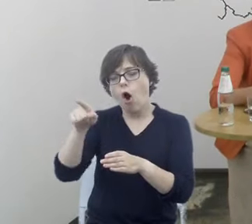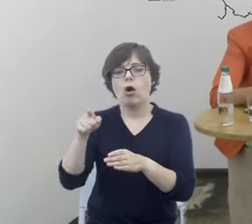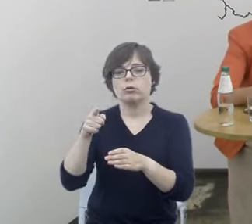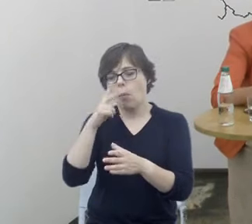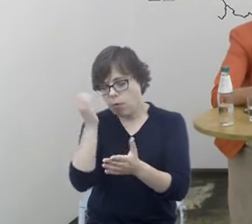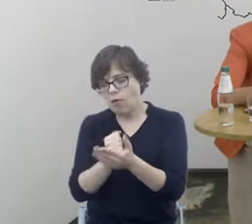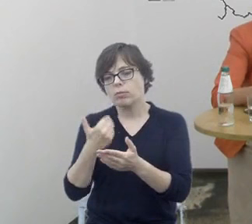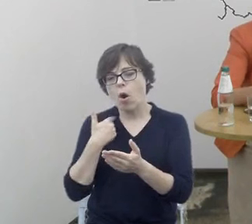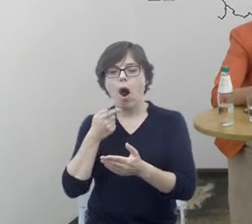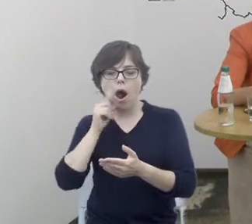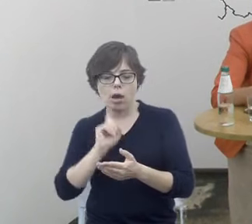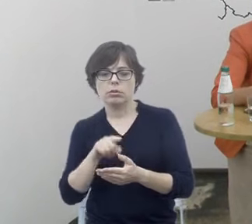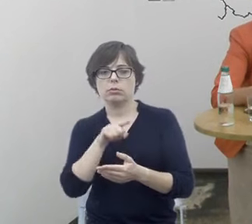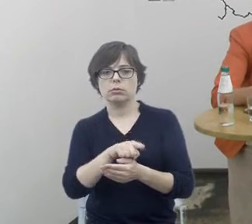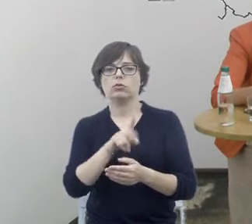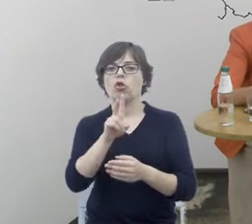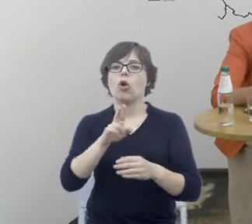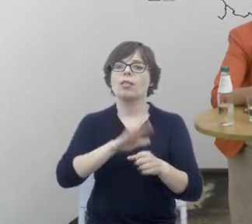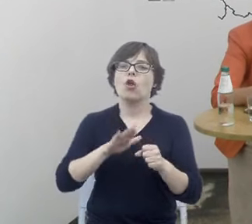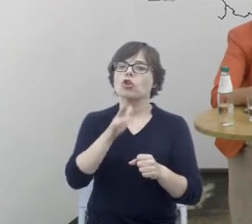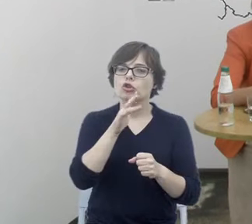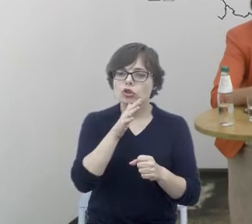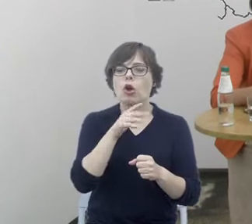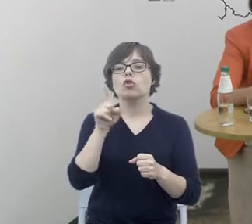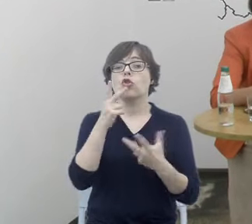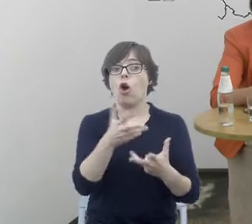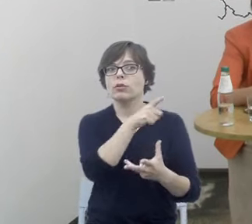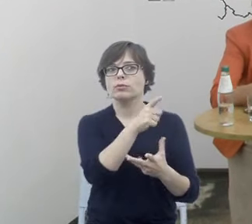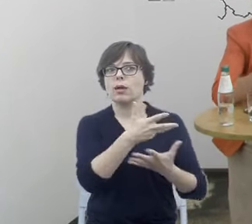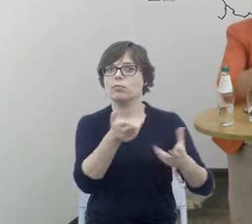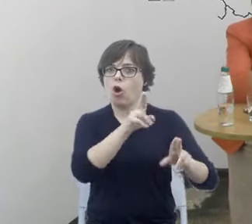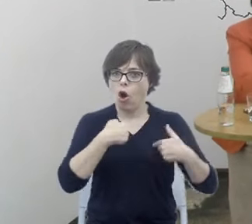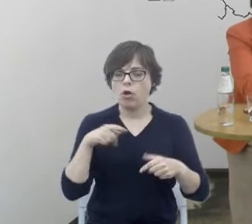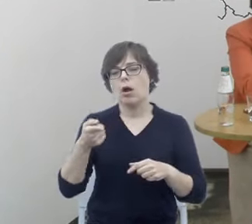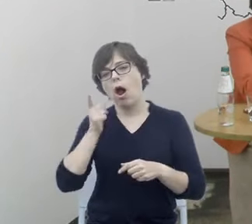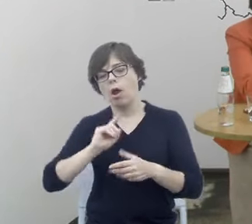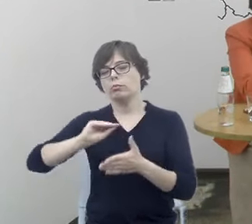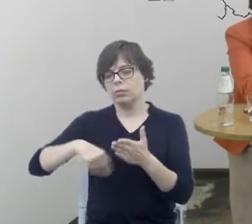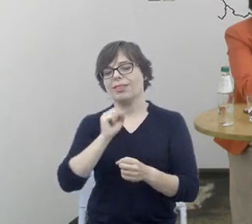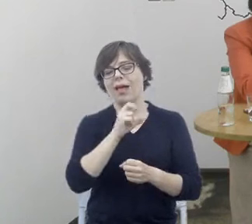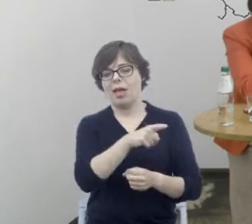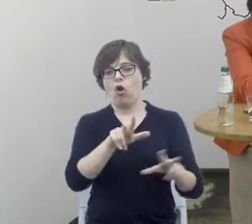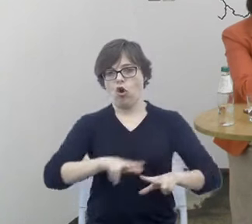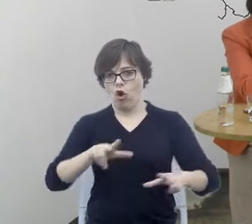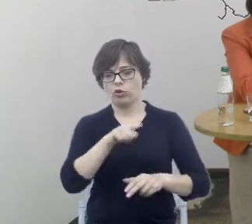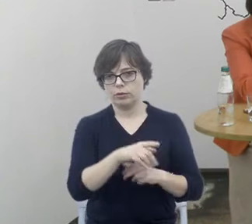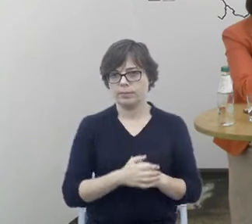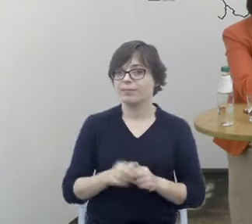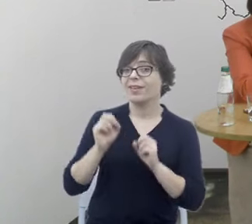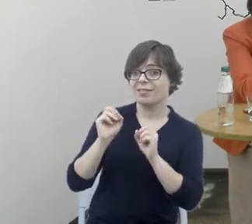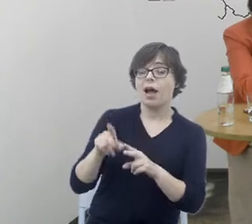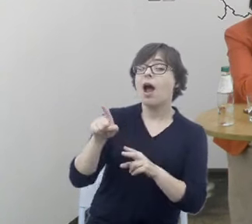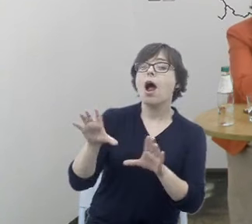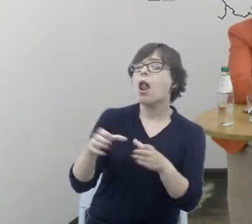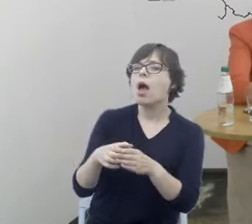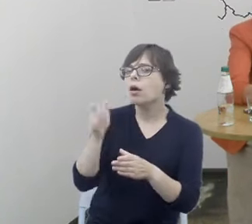różnych osób narodowości żydowskiej, którzy tam aspirowali. Tak, no jak gdyby podawał się za ich bliskich. Natomiast to, co jest... Szajka się czym